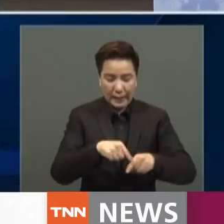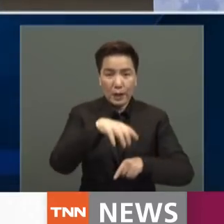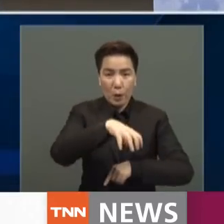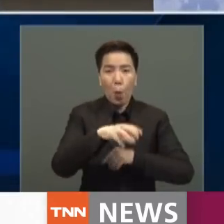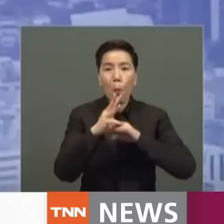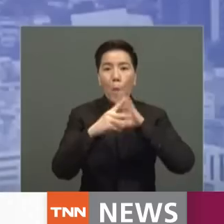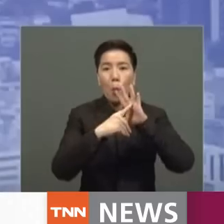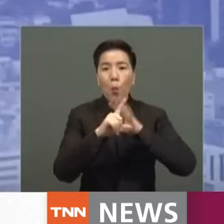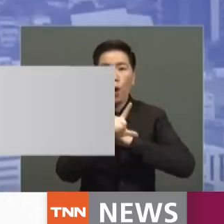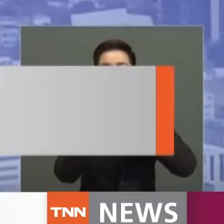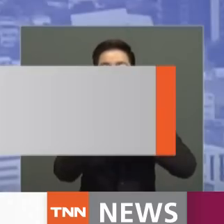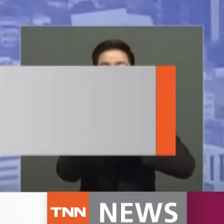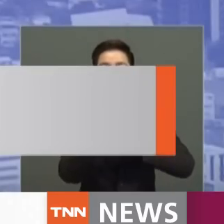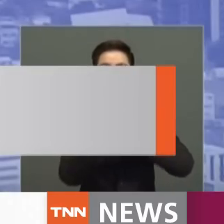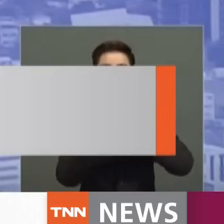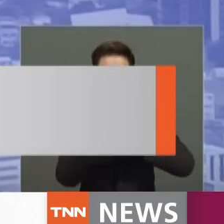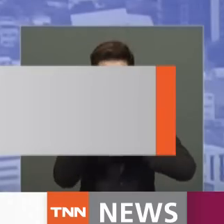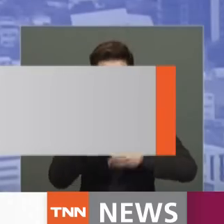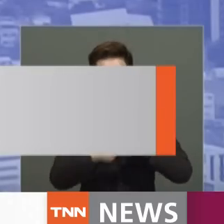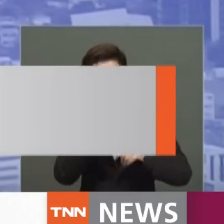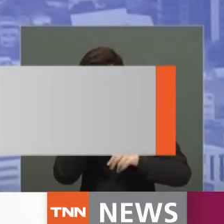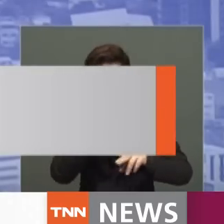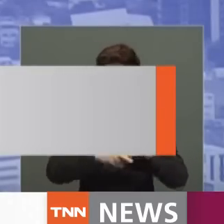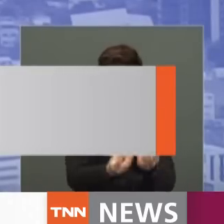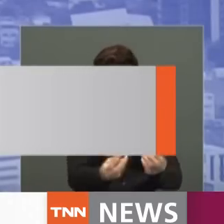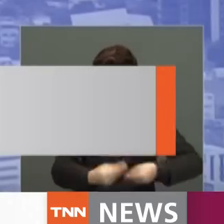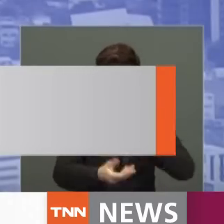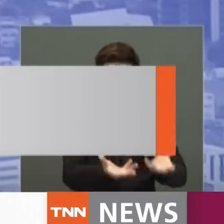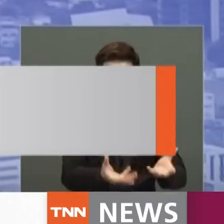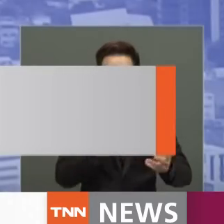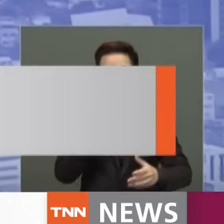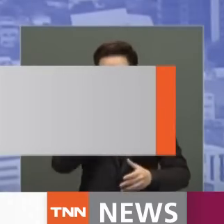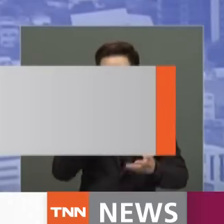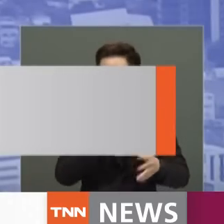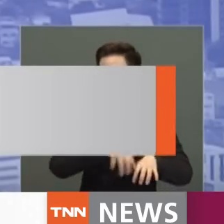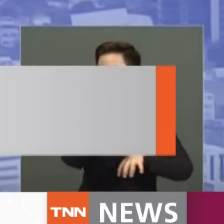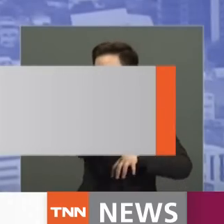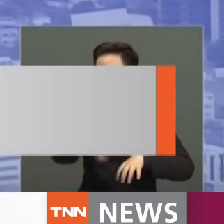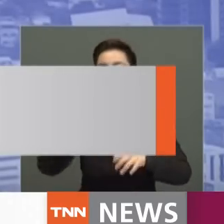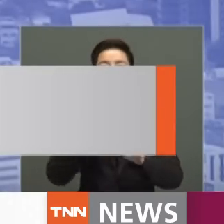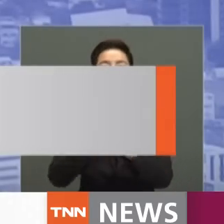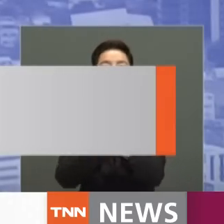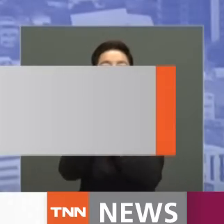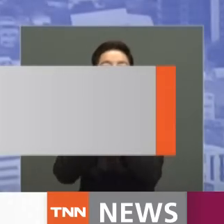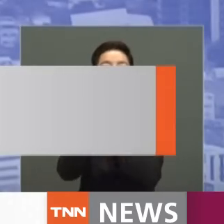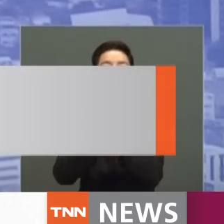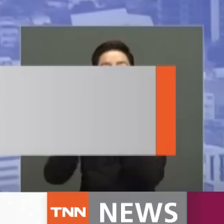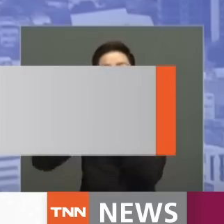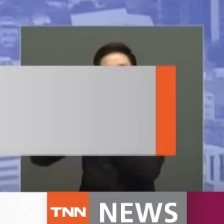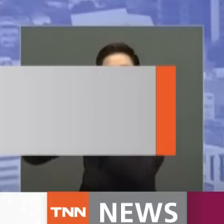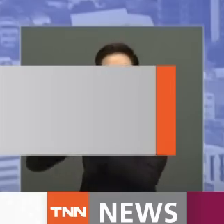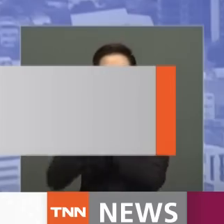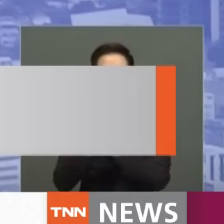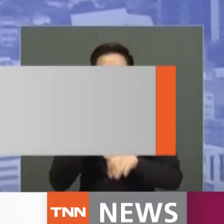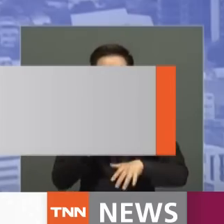วันเดอร์และท่านนี้เนี่ยนะคะก็ยังมีการเป็นเจ้ามือแชร์ด้วยทำให้เกิดพฤติกรรมที่